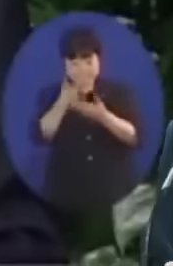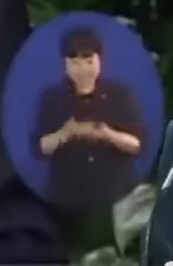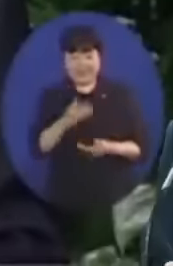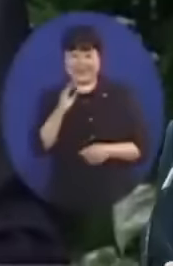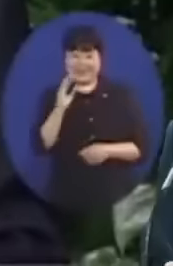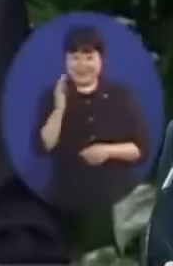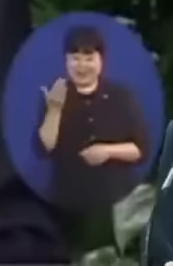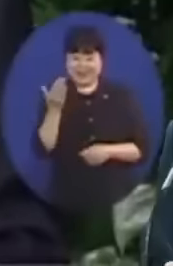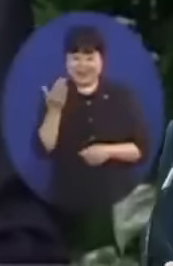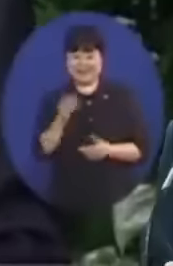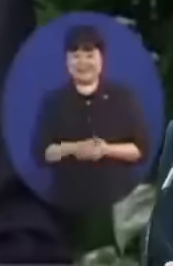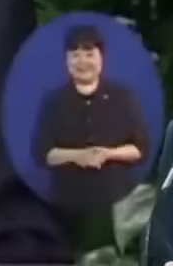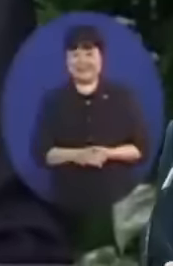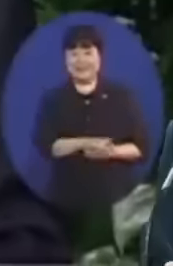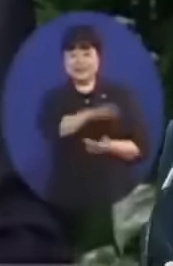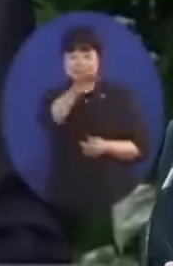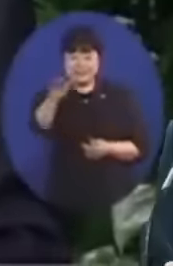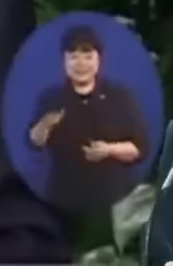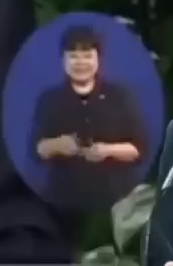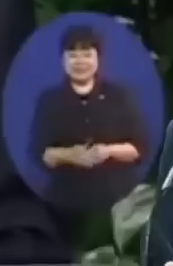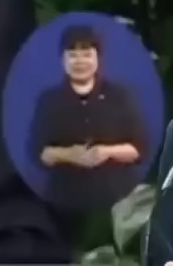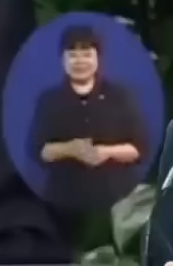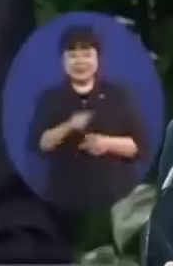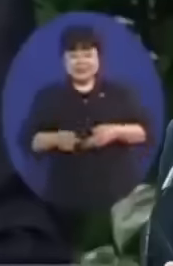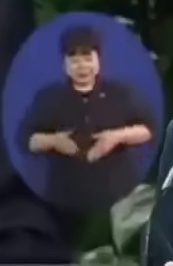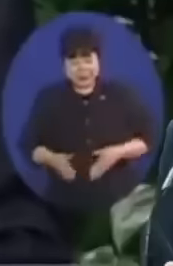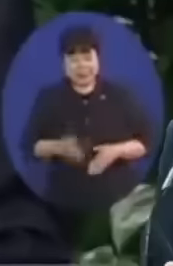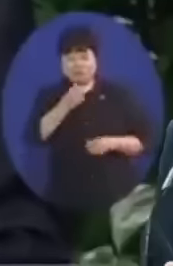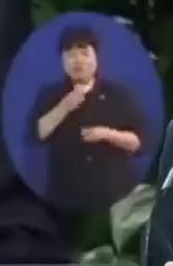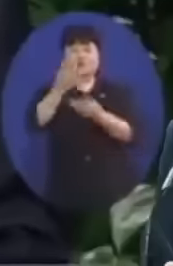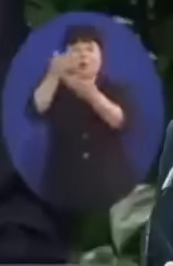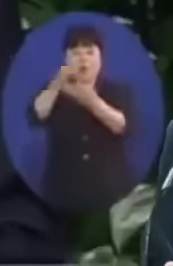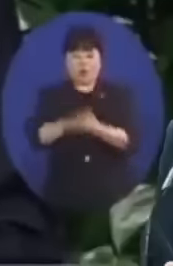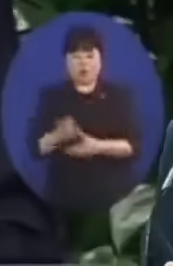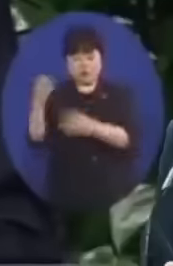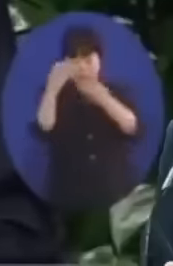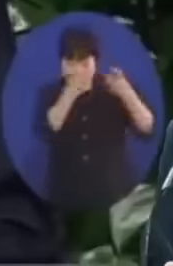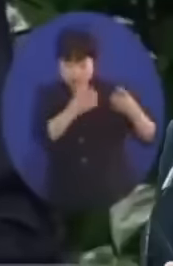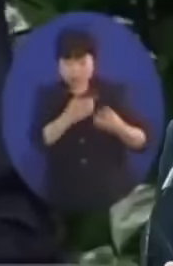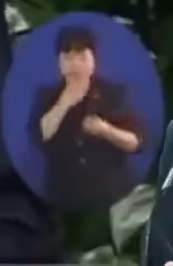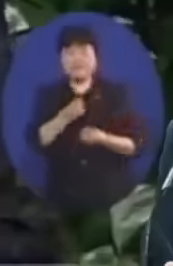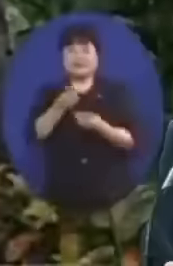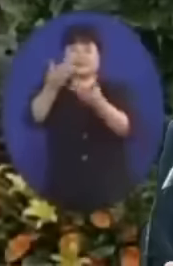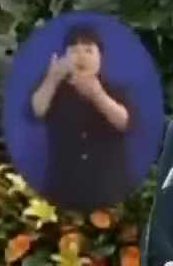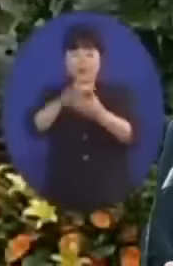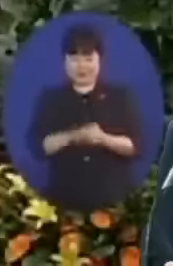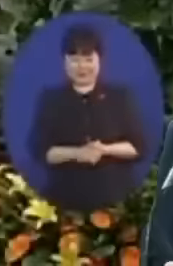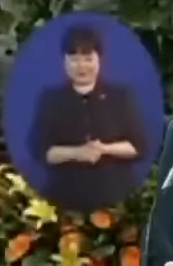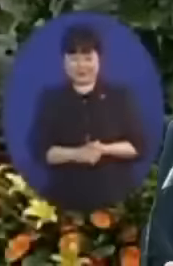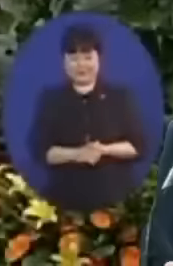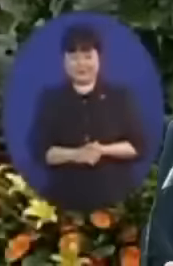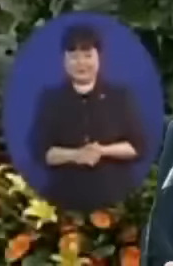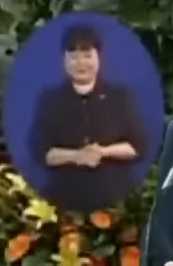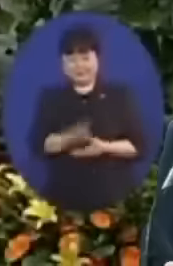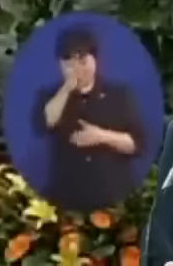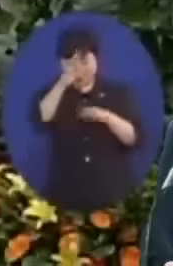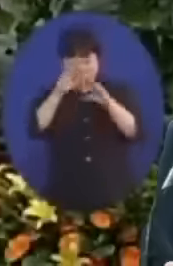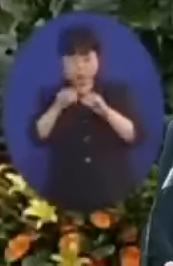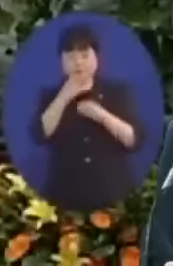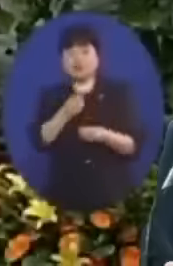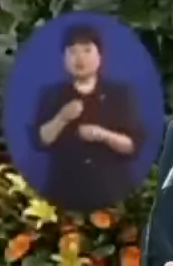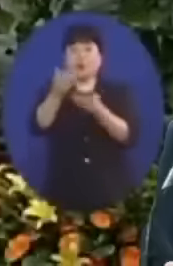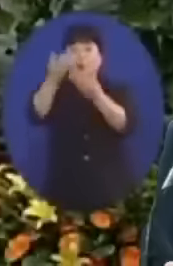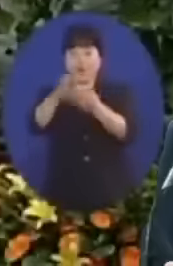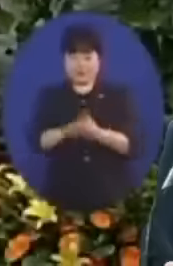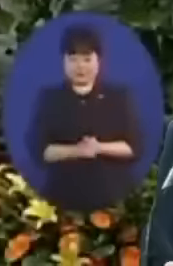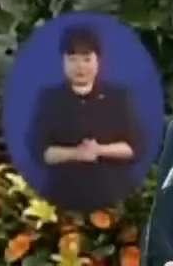사람이 된 것입니다. 우리는 중생의 축복을 가지고 있습니다. 성령 충만의 축복을 가지고 있습니다. 신유의 축복을 가지고 있습니다.